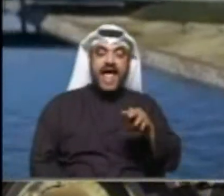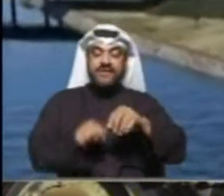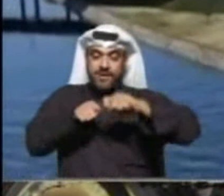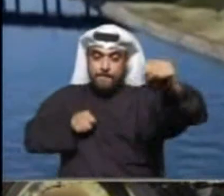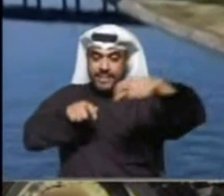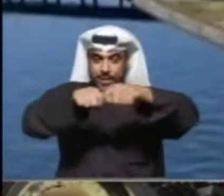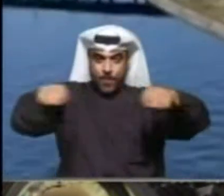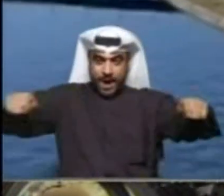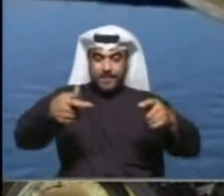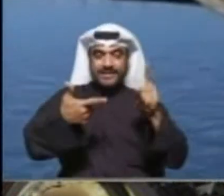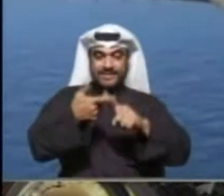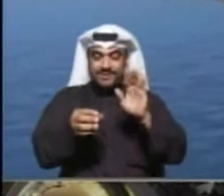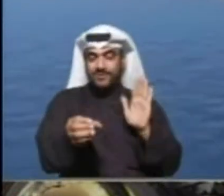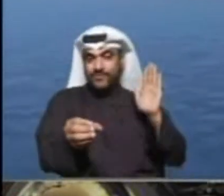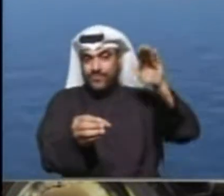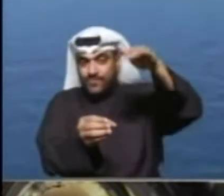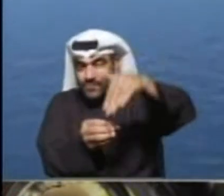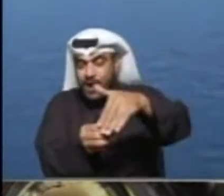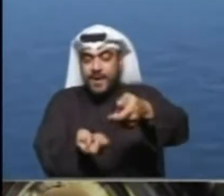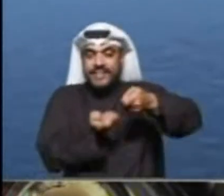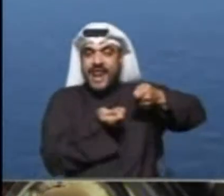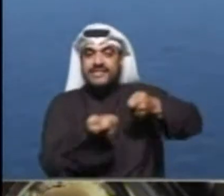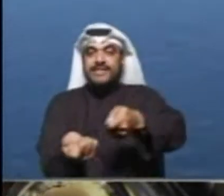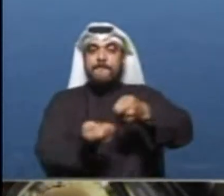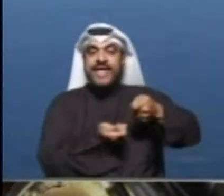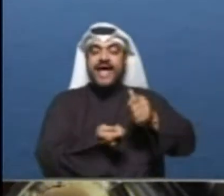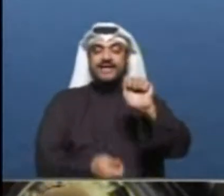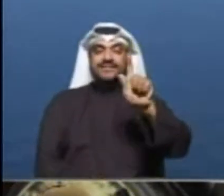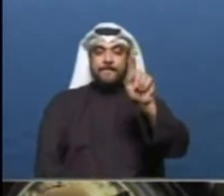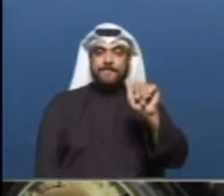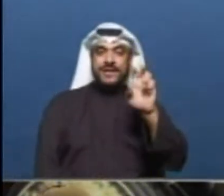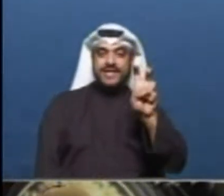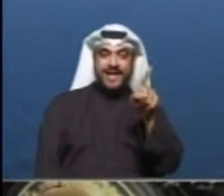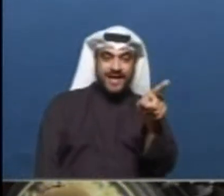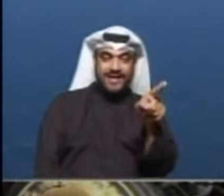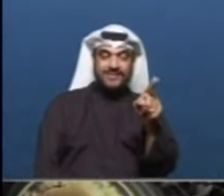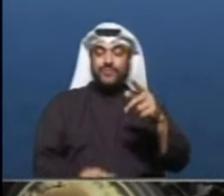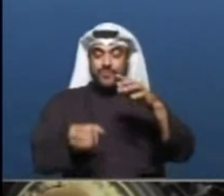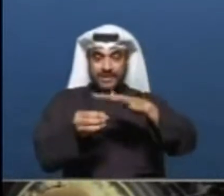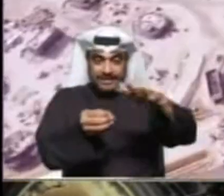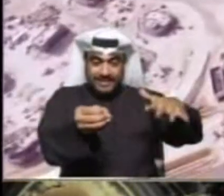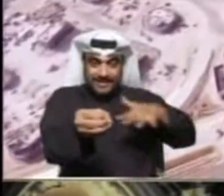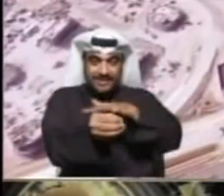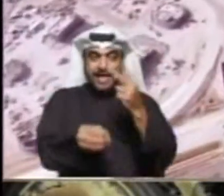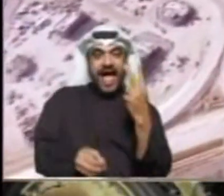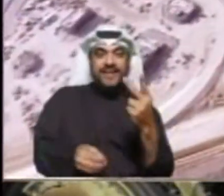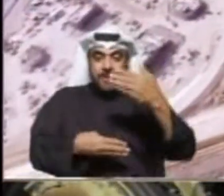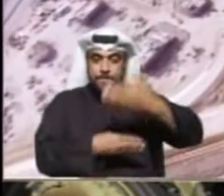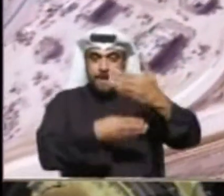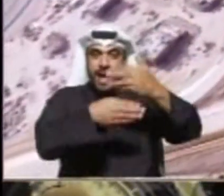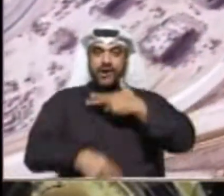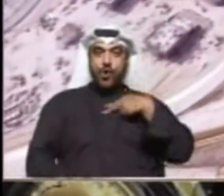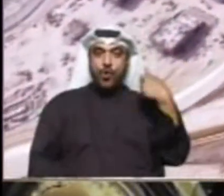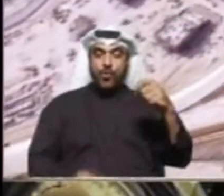والثانية قرب مدينة الصبية بمساحة مماثلة، وتتضمن الجزيرتين مبانا حكومية